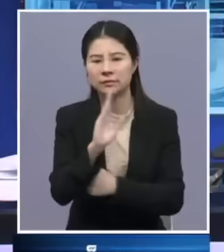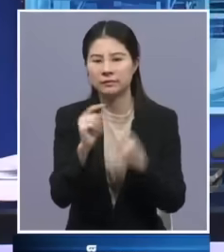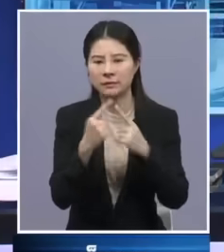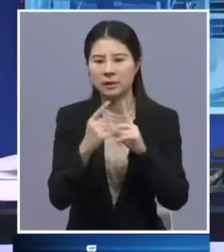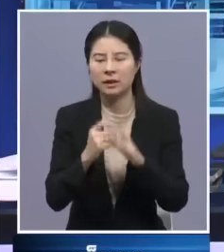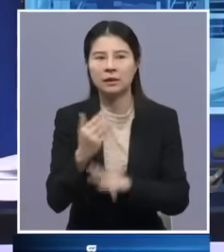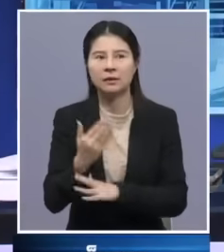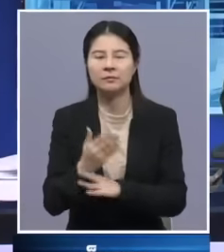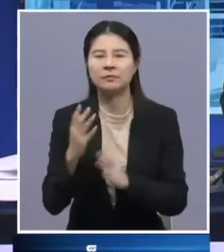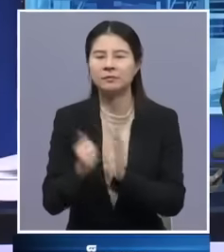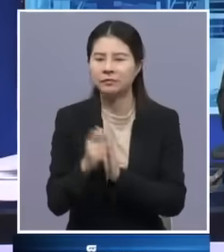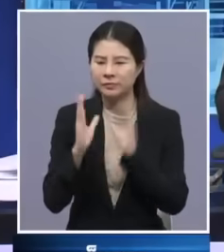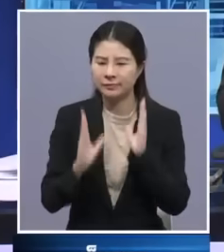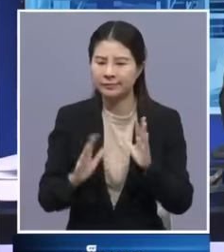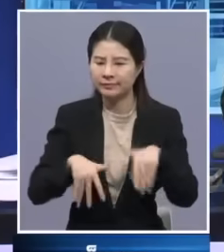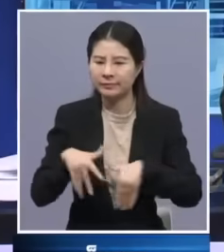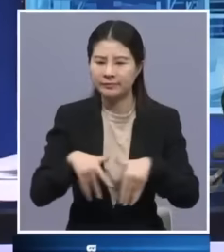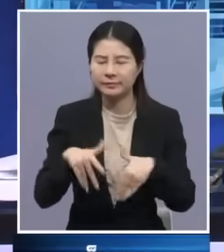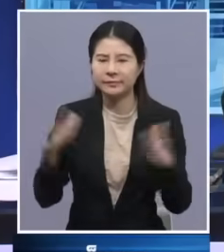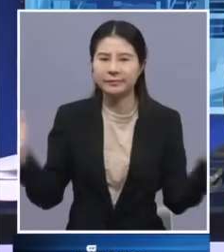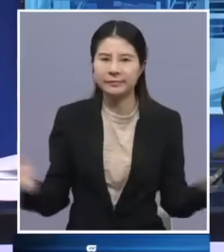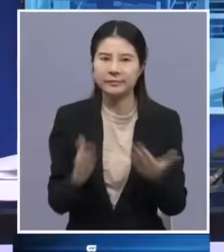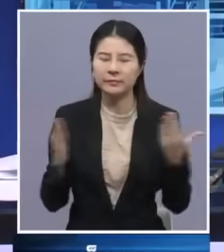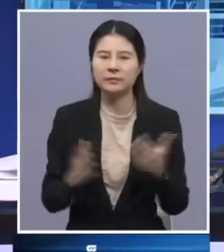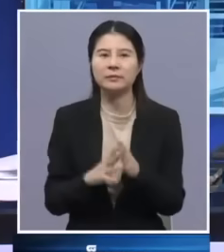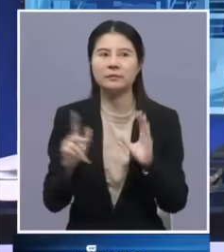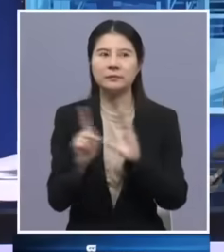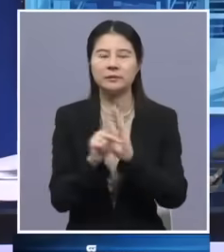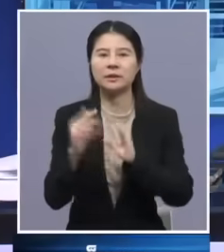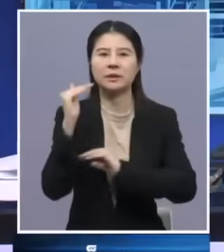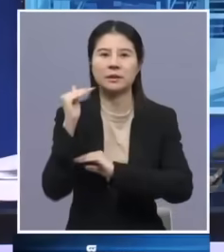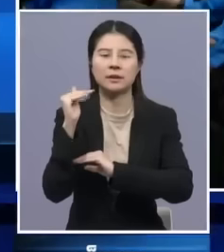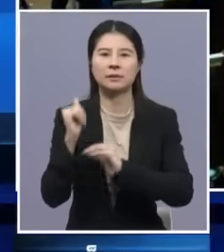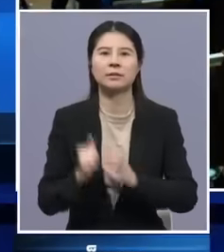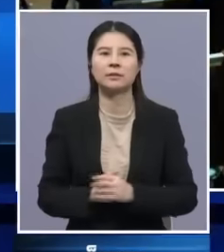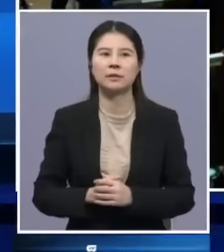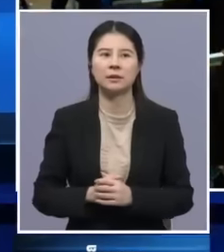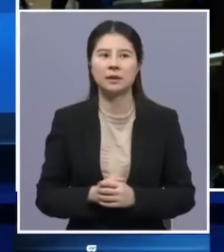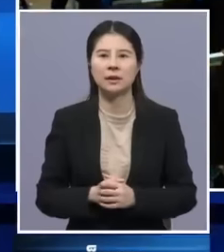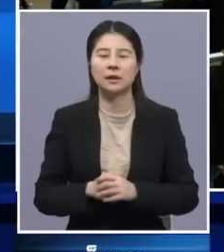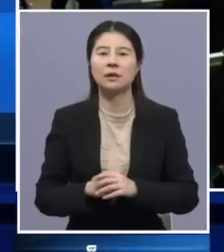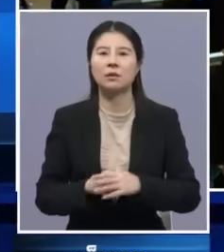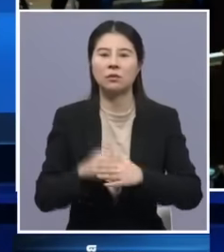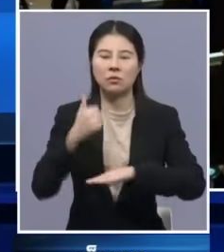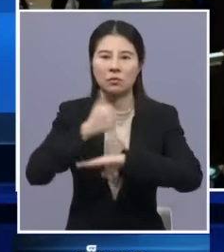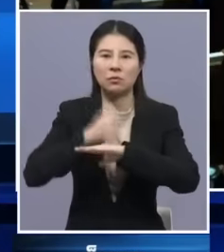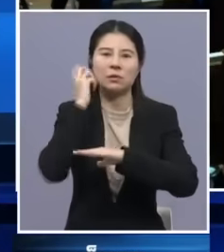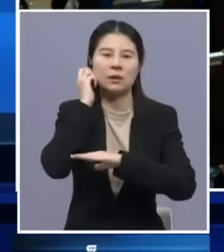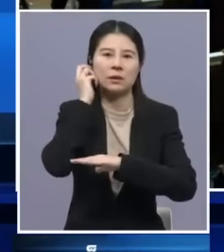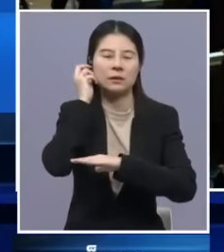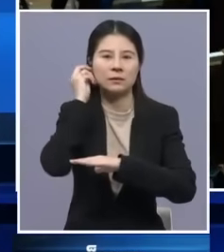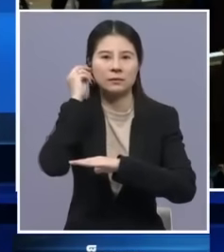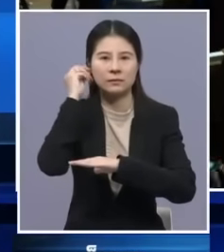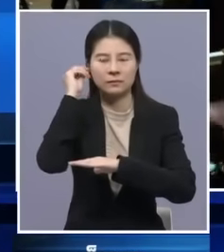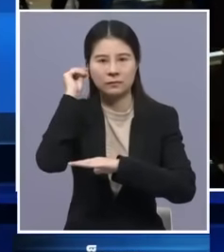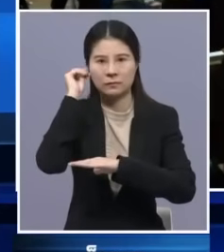อาจจะไม่ใช่ตัวชี้วัดเพราะว่าข้อบังคับของประชาธิปัตย์กำหนดไว้อยู่เหมือนกันว่าการเลือกหัวหน้าพักของเขาอ